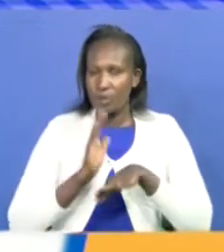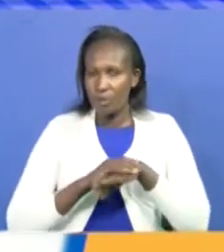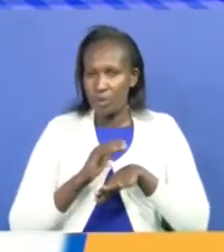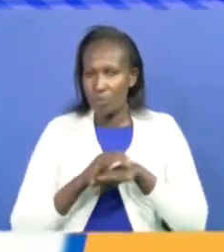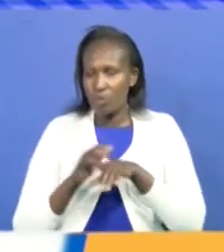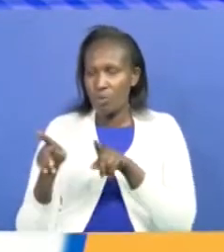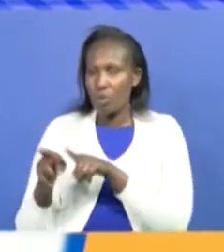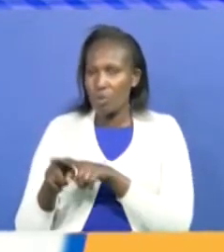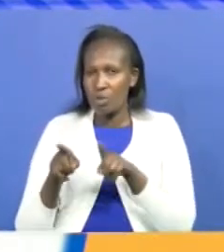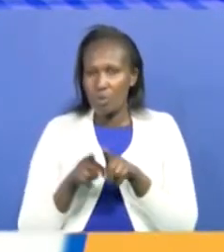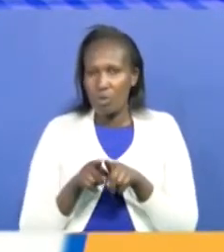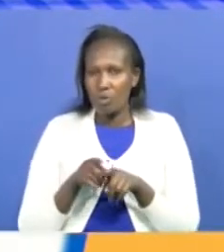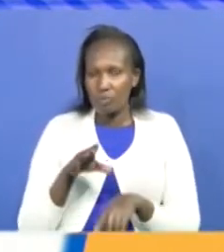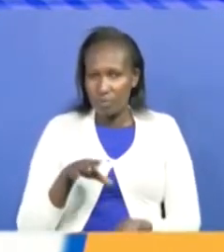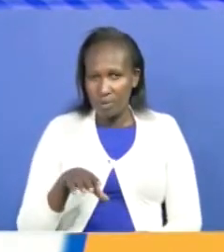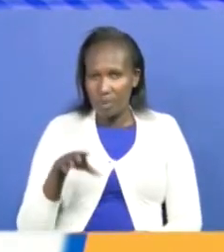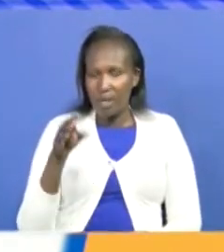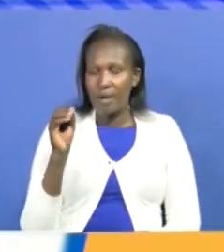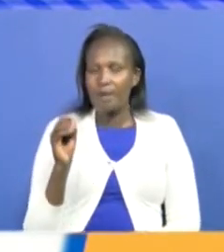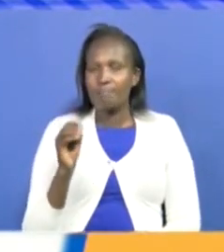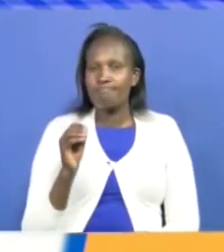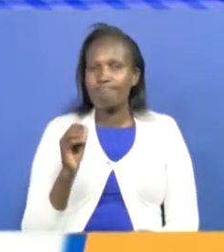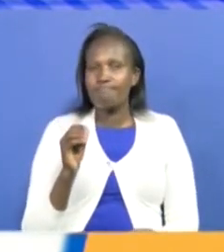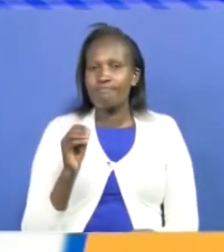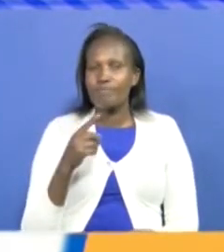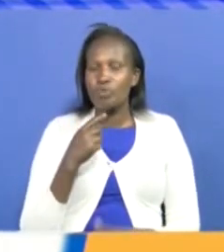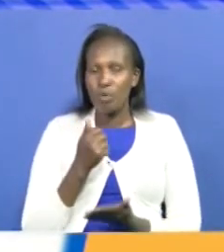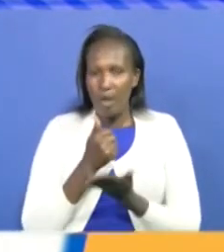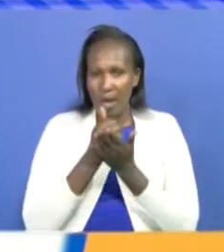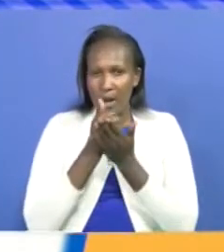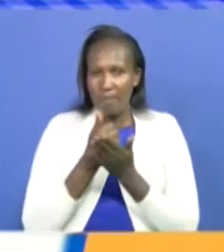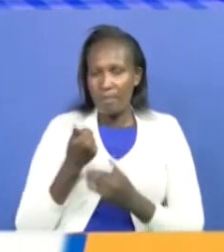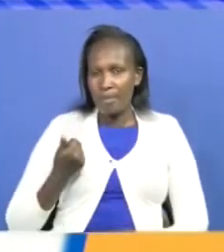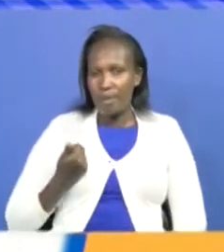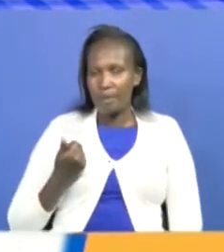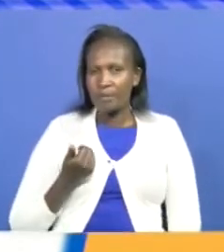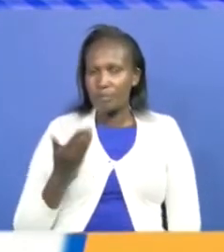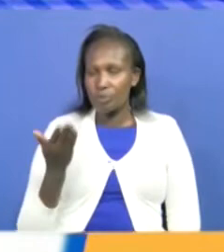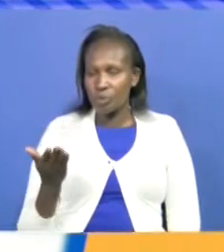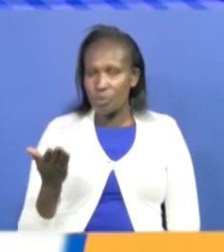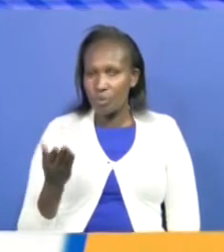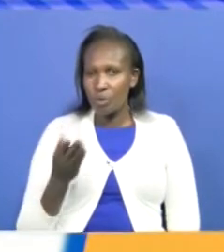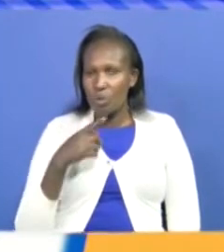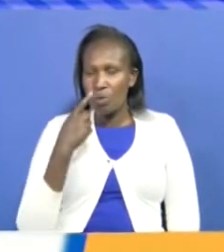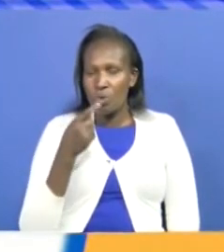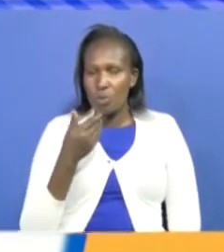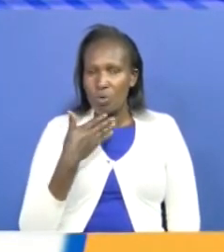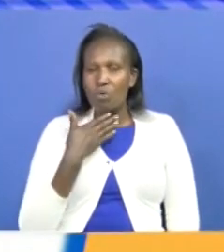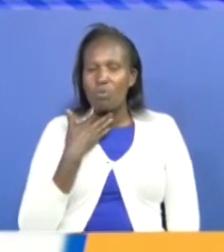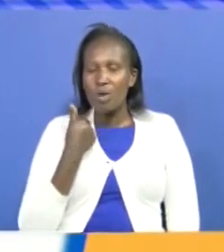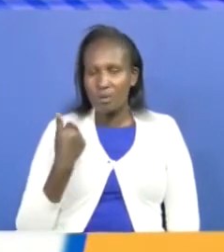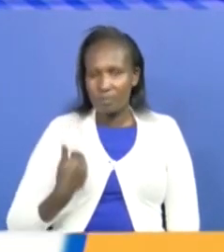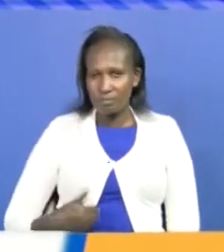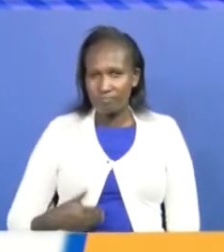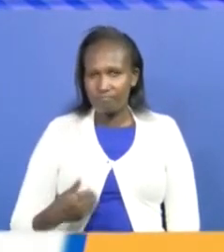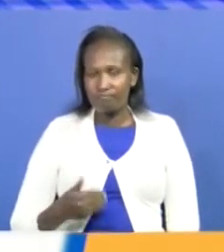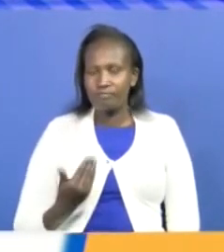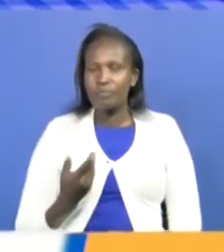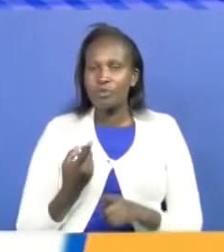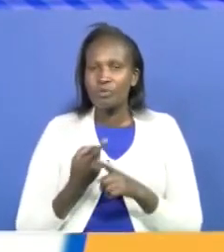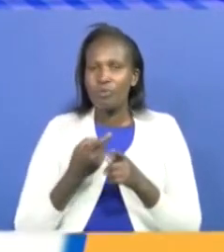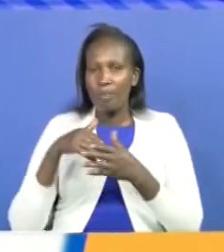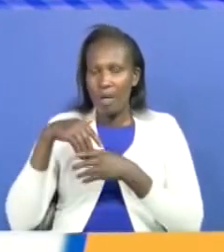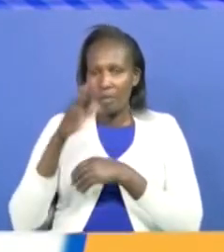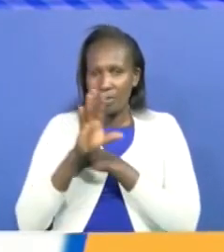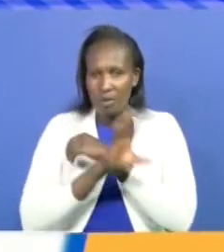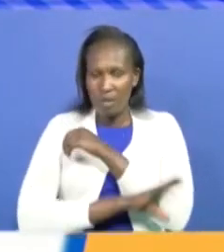vile uweze kuchukua mzigo huu ili uweze kumsaidia binti huyu ambaye anahitaji kufanyiwa matibabu katika